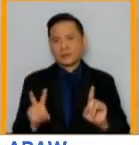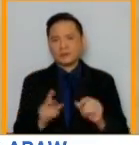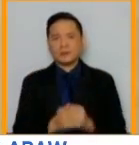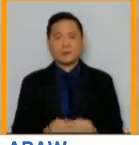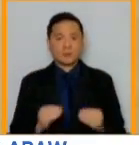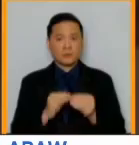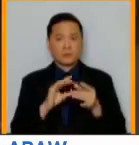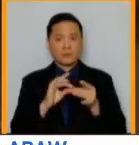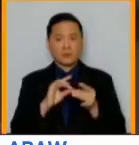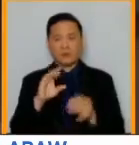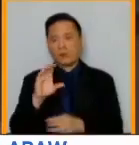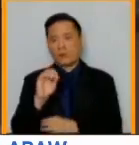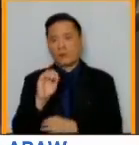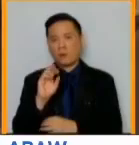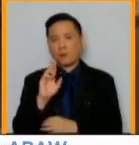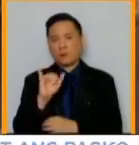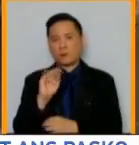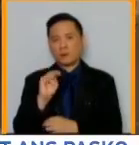Katibayan.